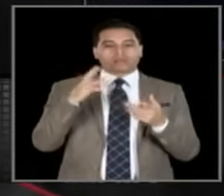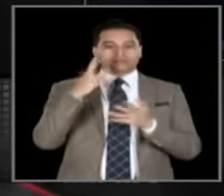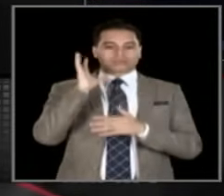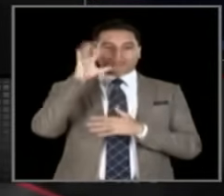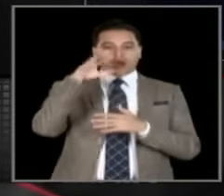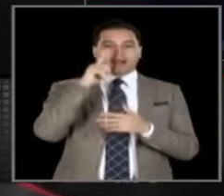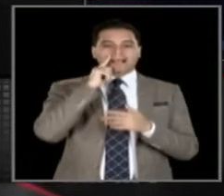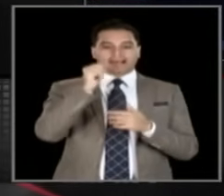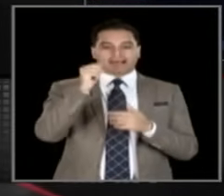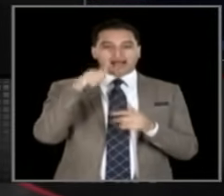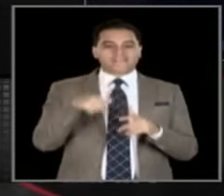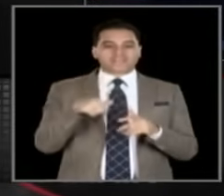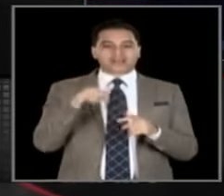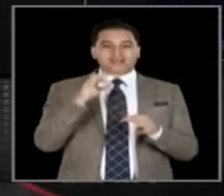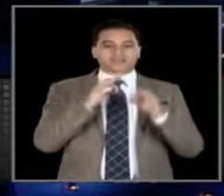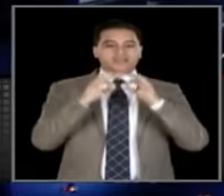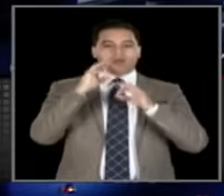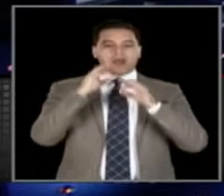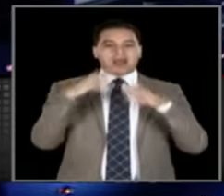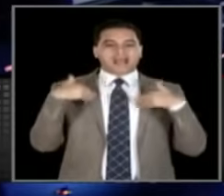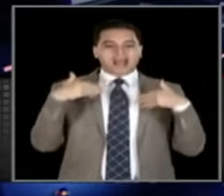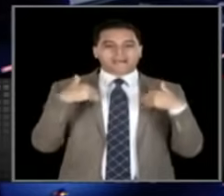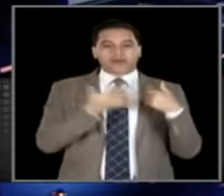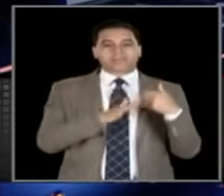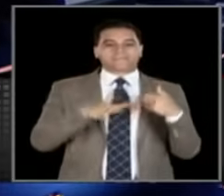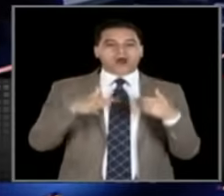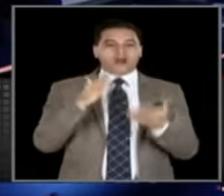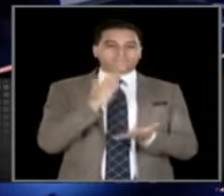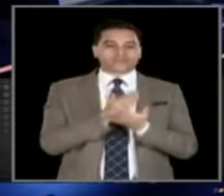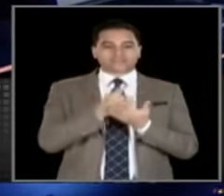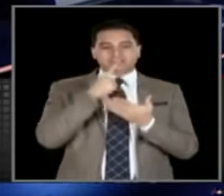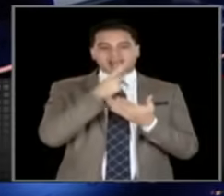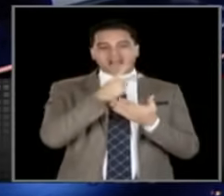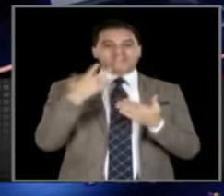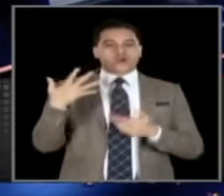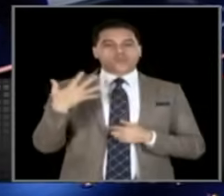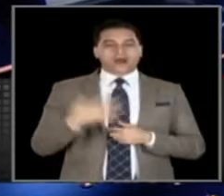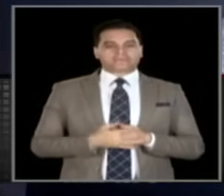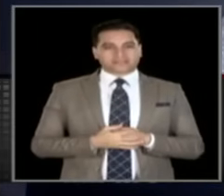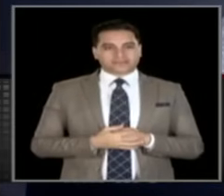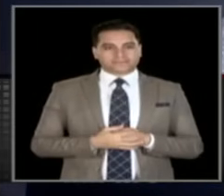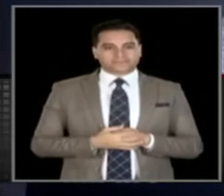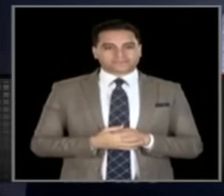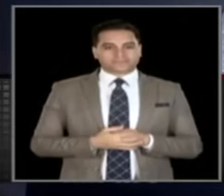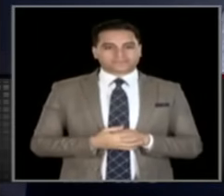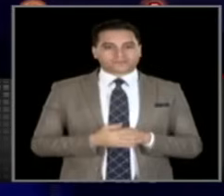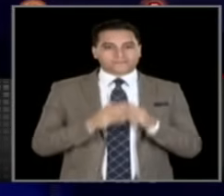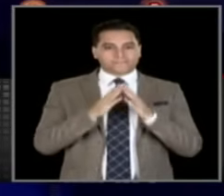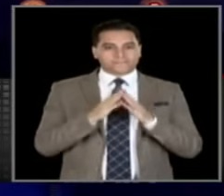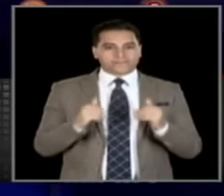الطائره رجال في دوره العاب البحر المتوسط عام 2005